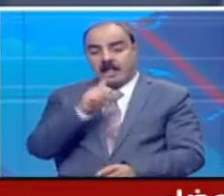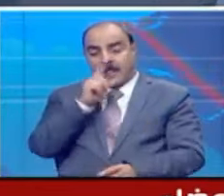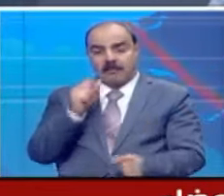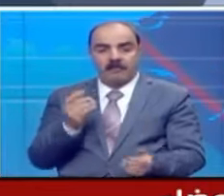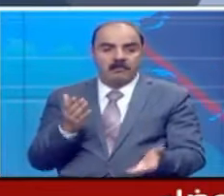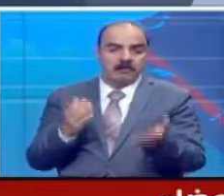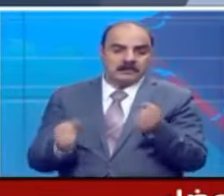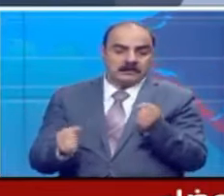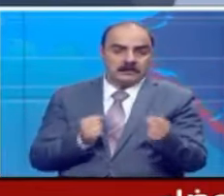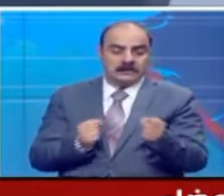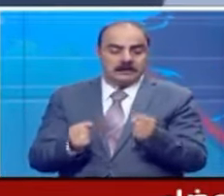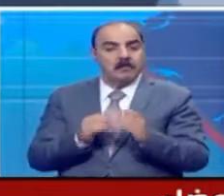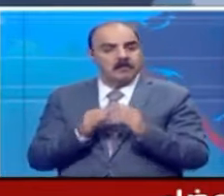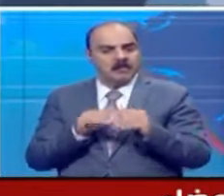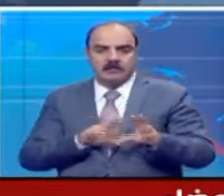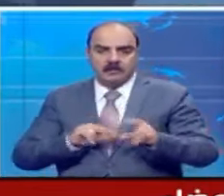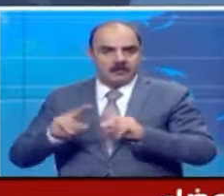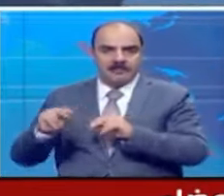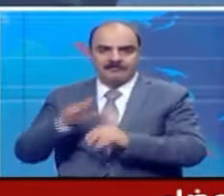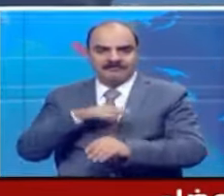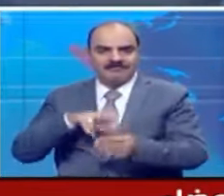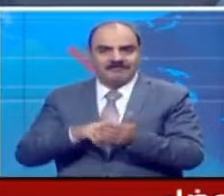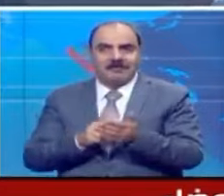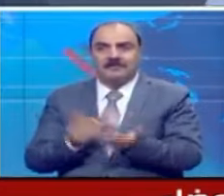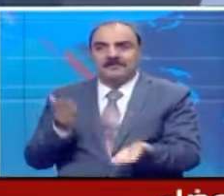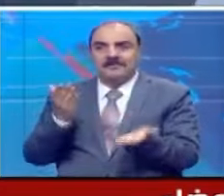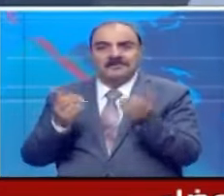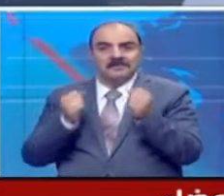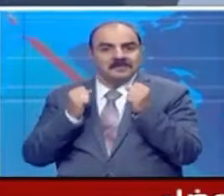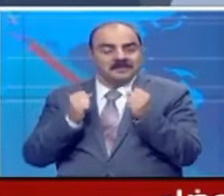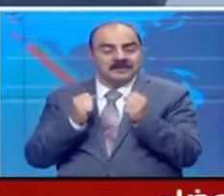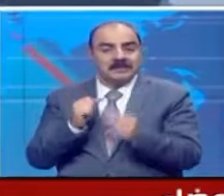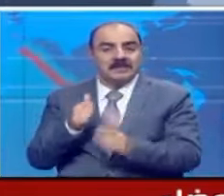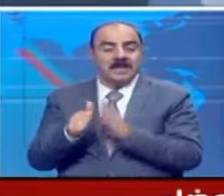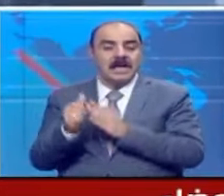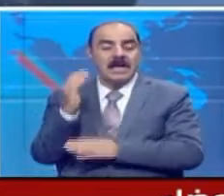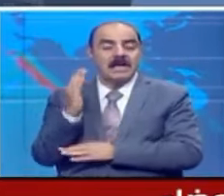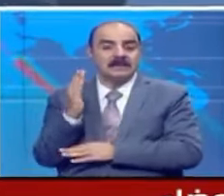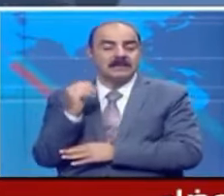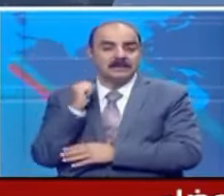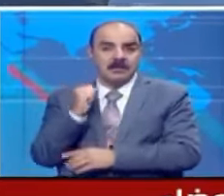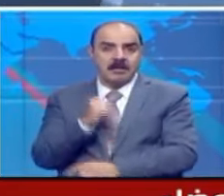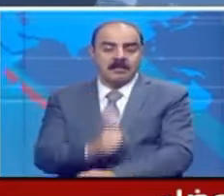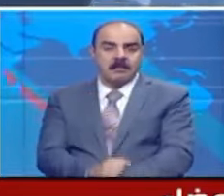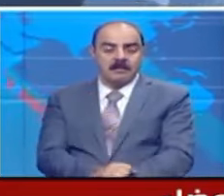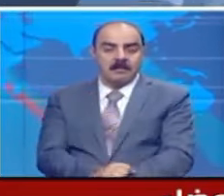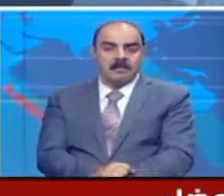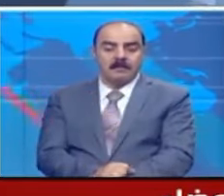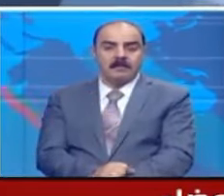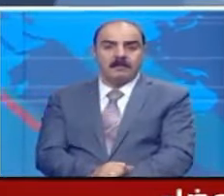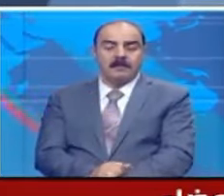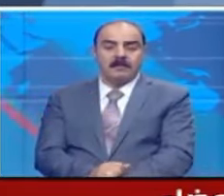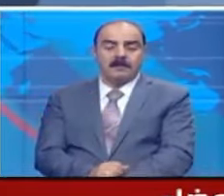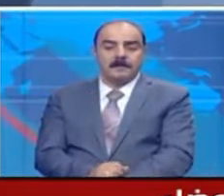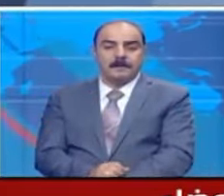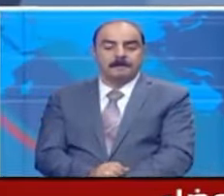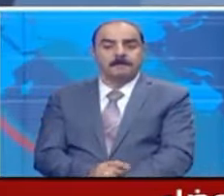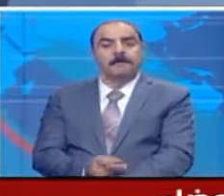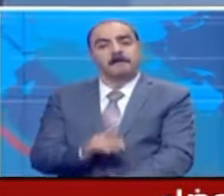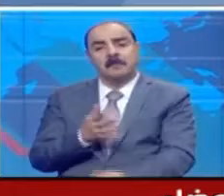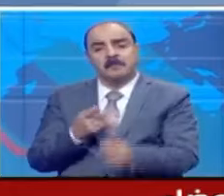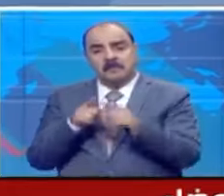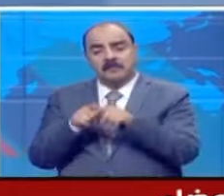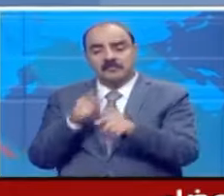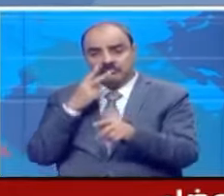وأيضا منهم مصر، هناك ارتفاع أسعار في المواد أو السلع الاستراتيجية تحديدا، هل ترى